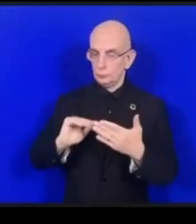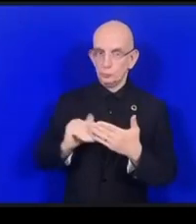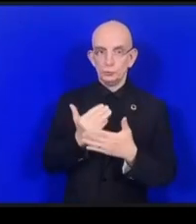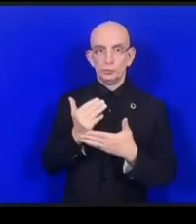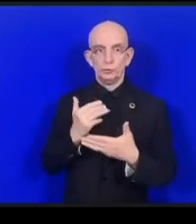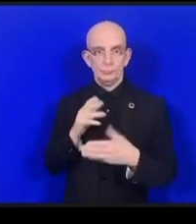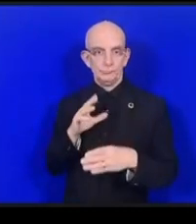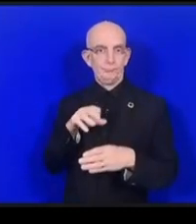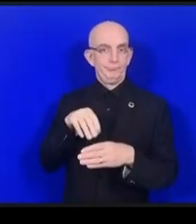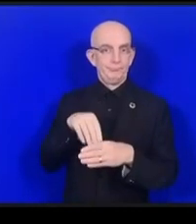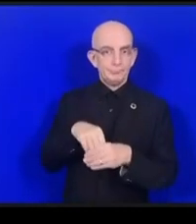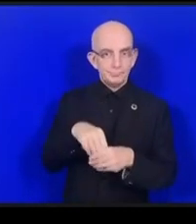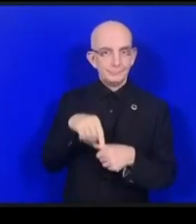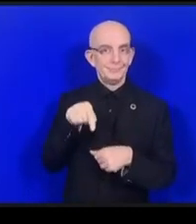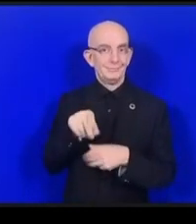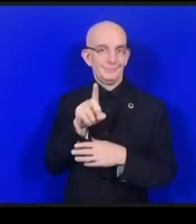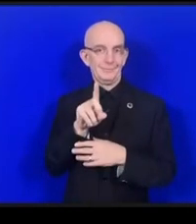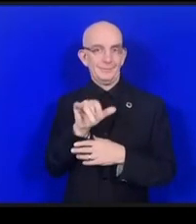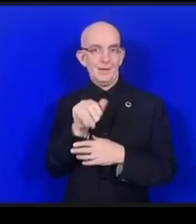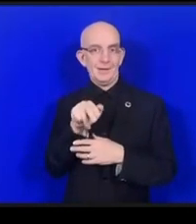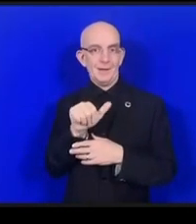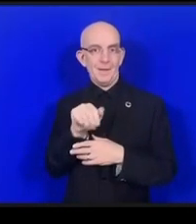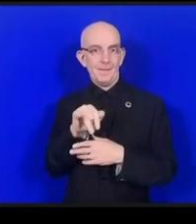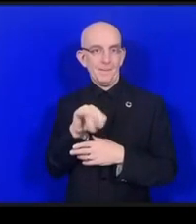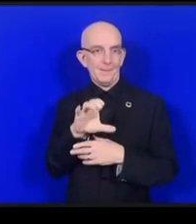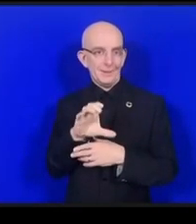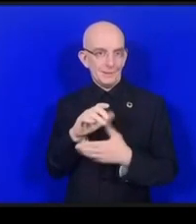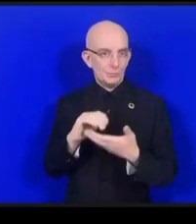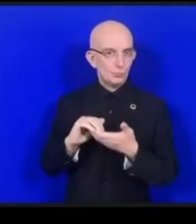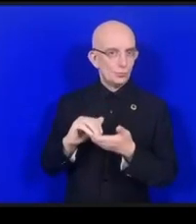этом году